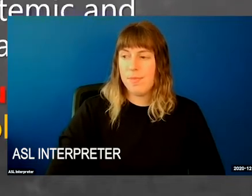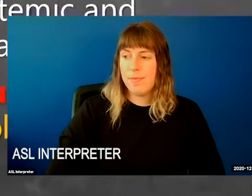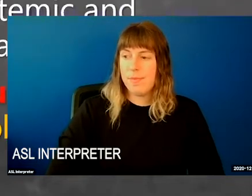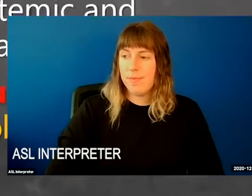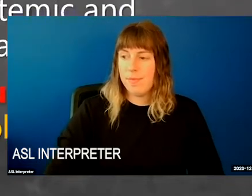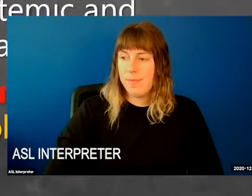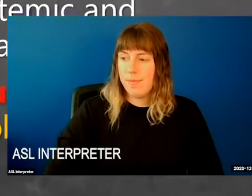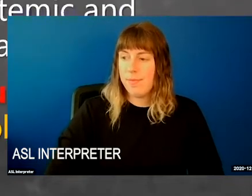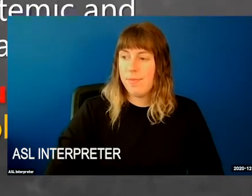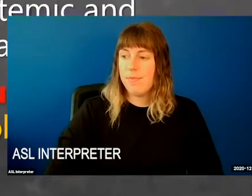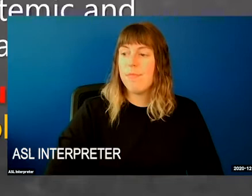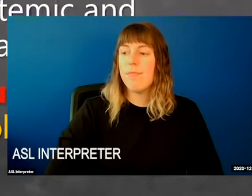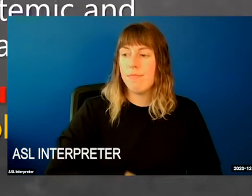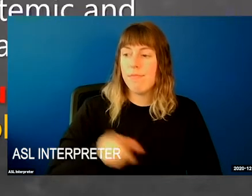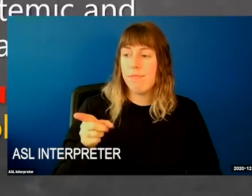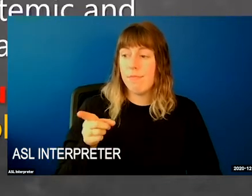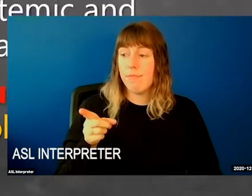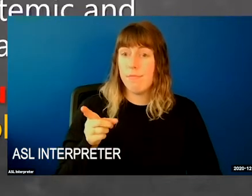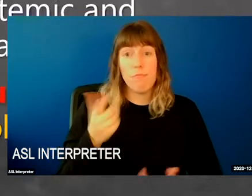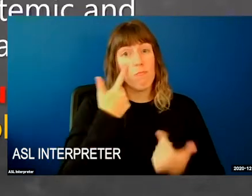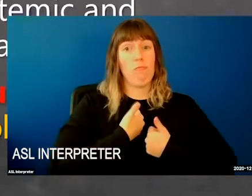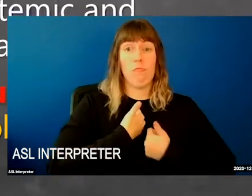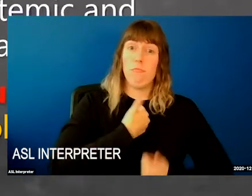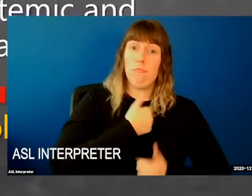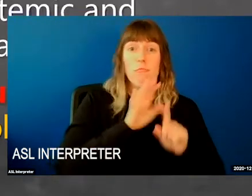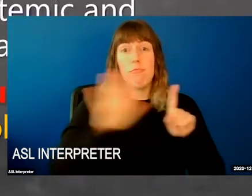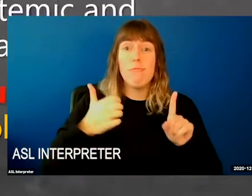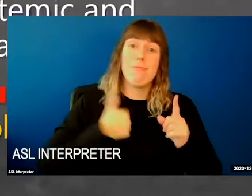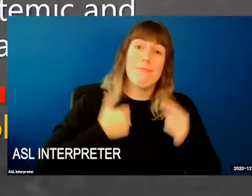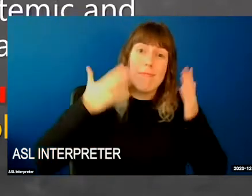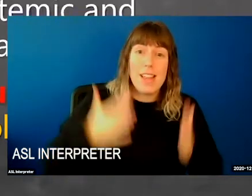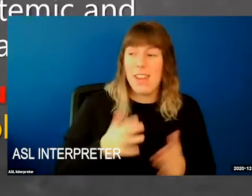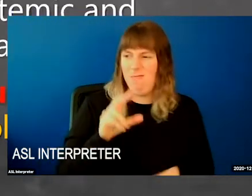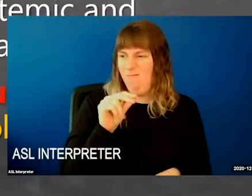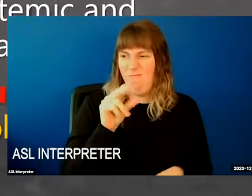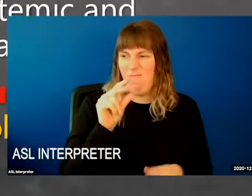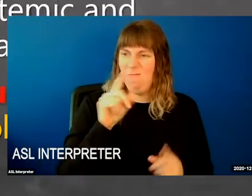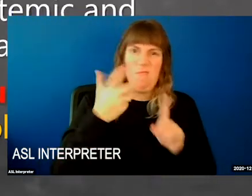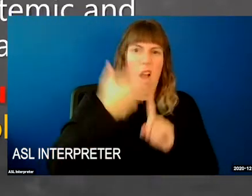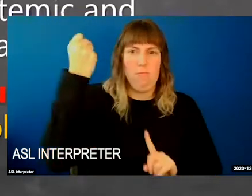sont très violents. Bref, qu'est-ce que ça veut dire de vivre dans une institution? C'est que tu